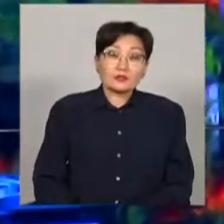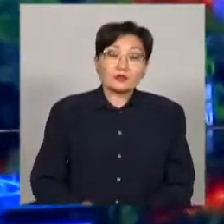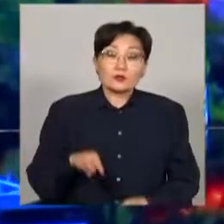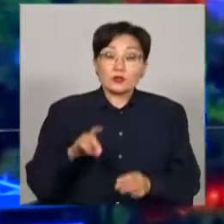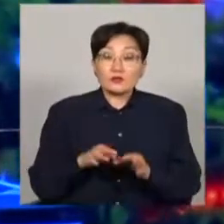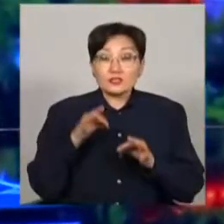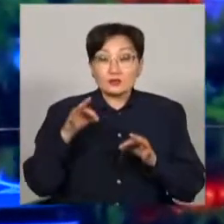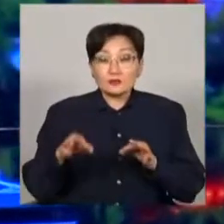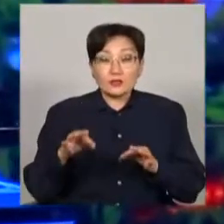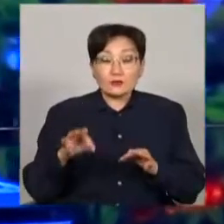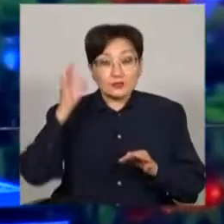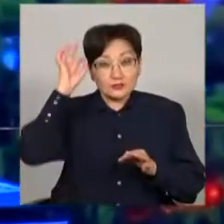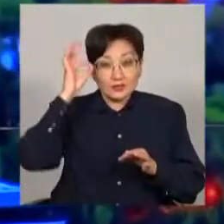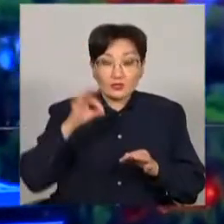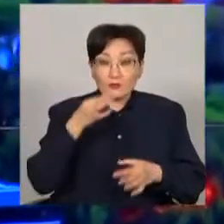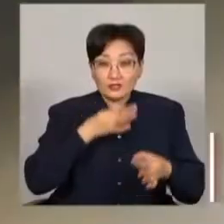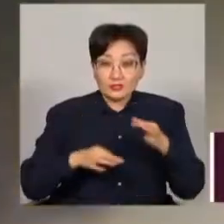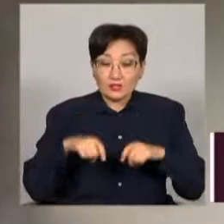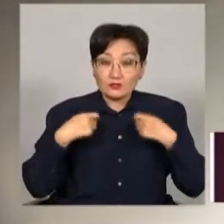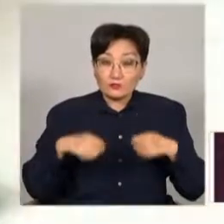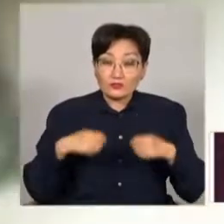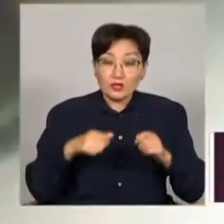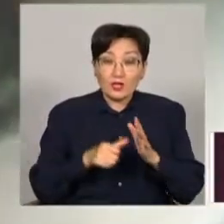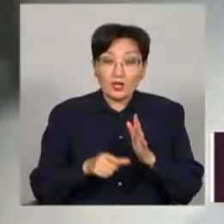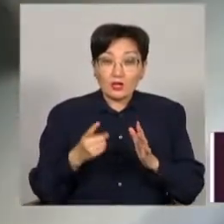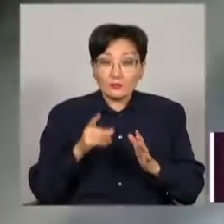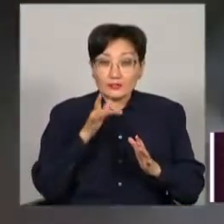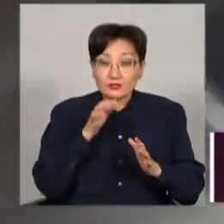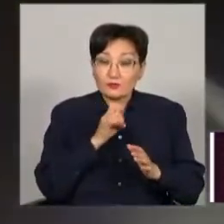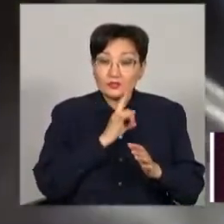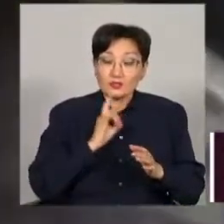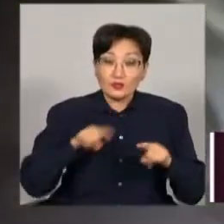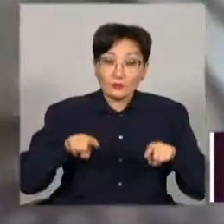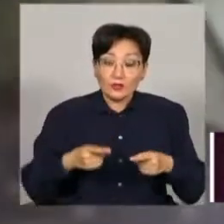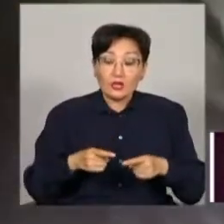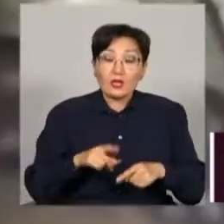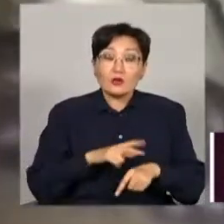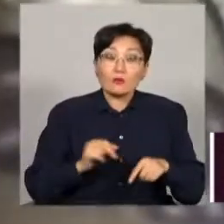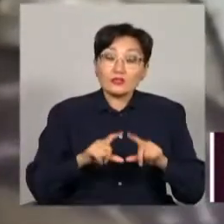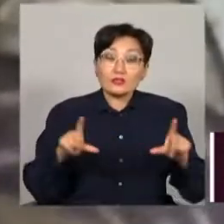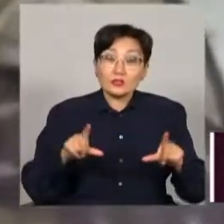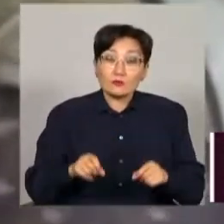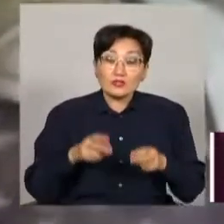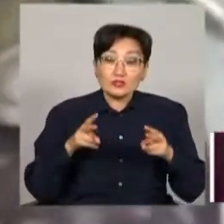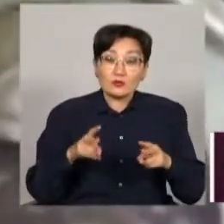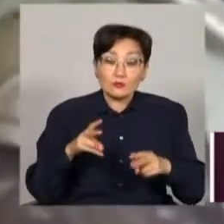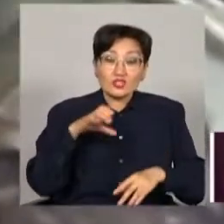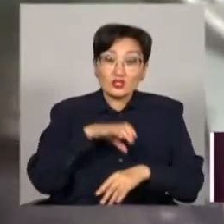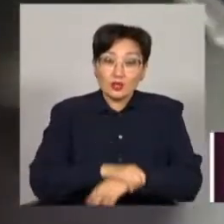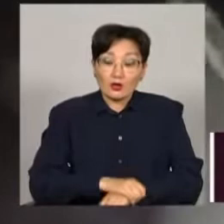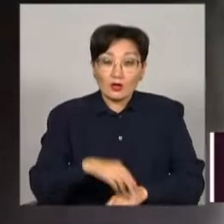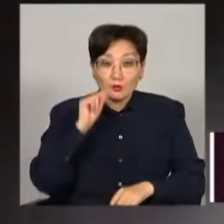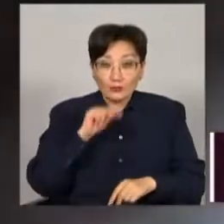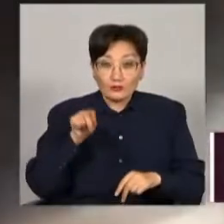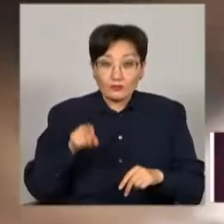Түркістан облысында психотроптық дәрі-дәрмектер сатып келген 61 жастағы әйел ұсталды. Жергілікті тәртіп сақшылары қылмыстың үстінен түсіп,